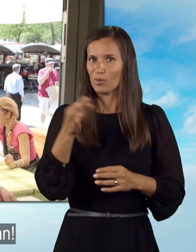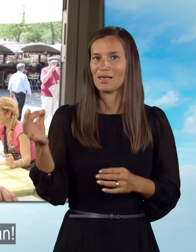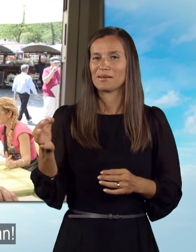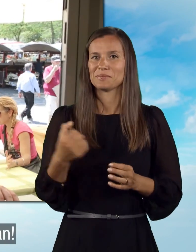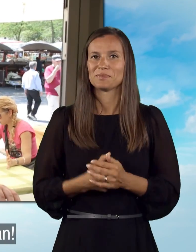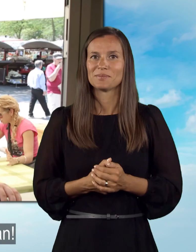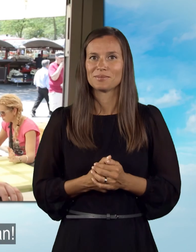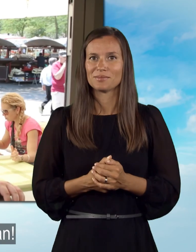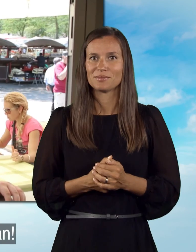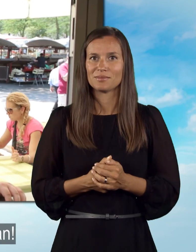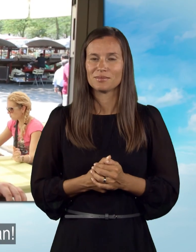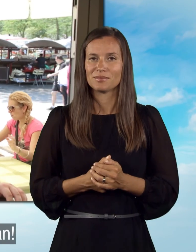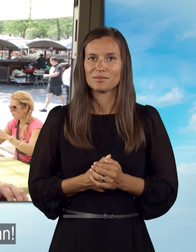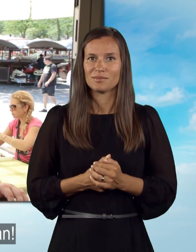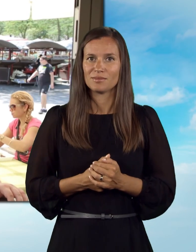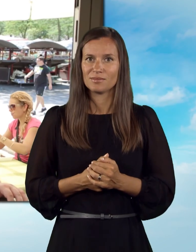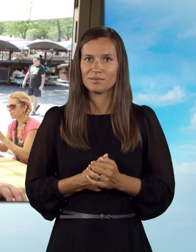Dan. Dobar dan.